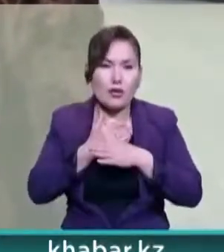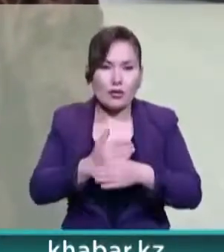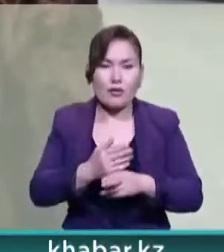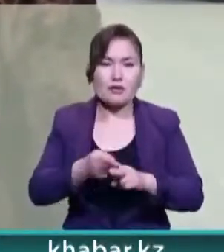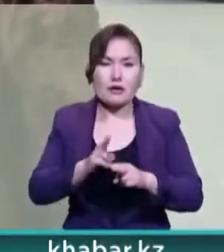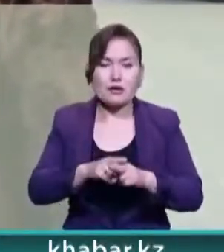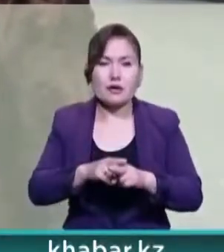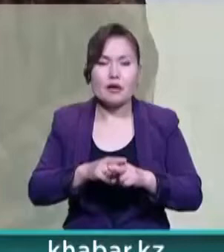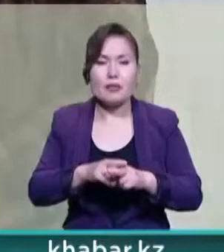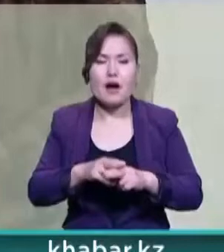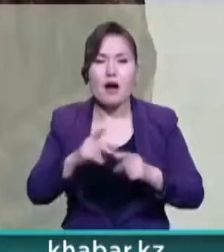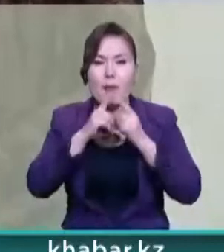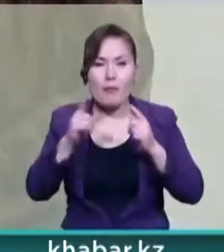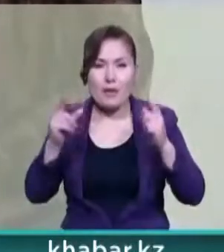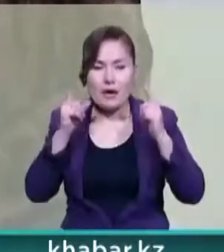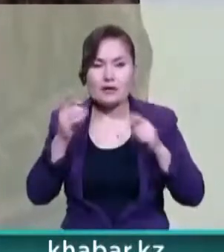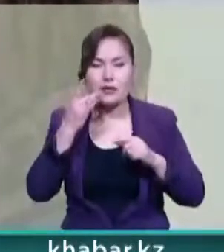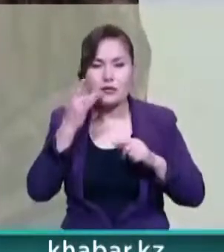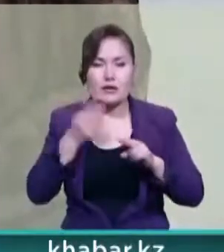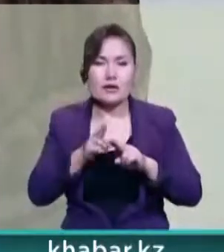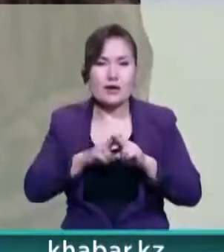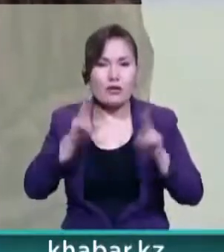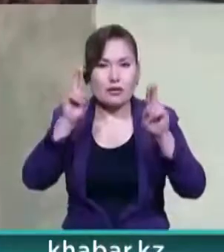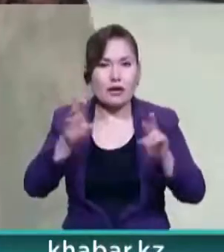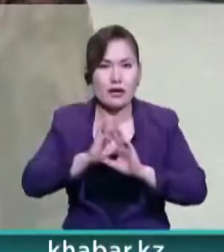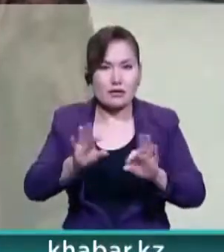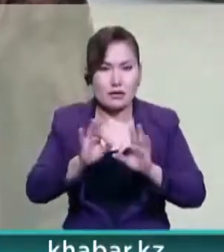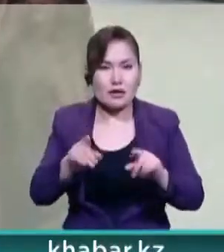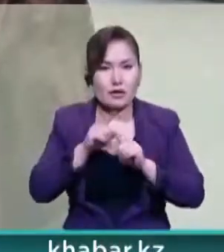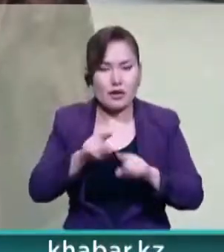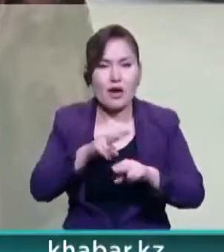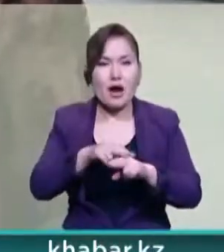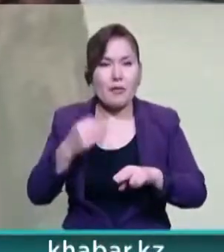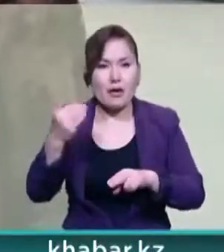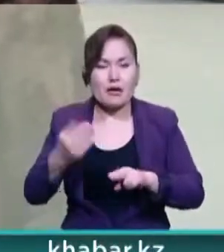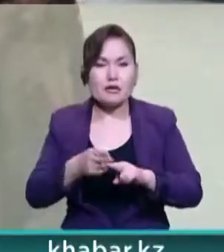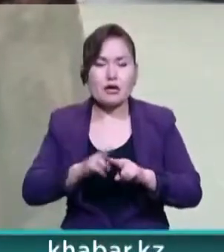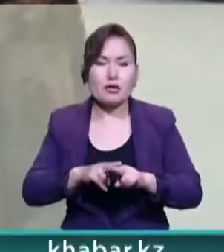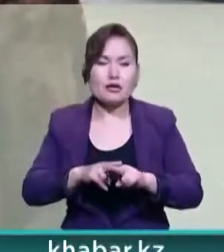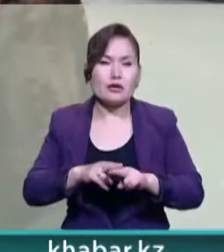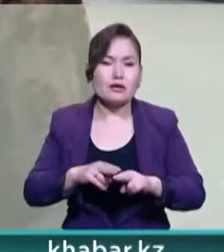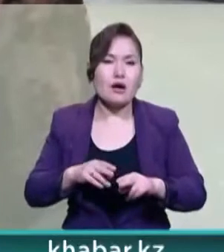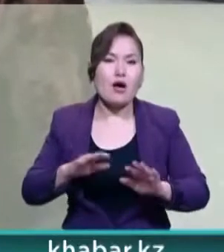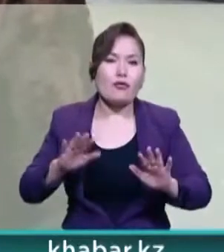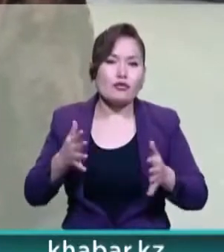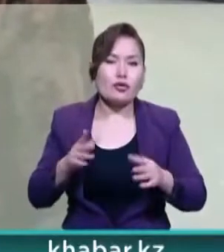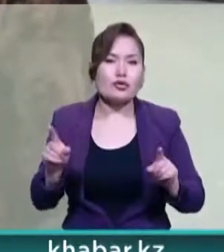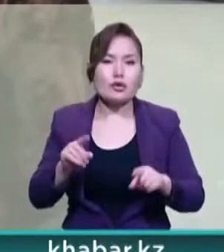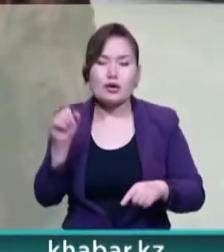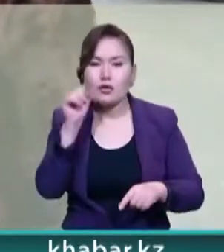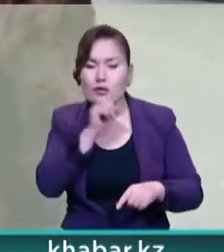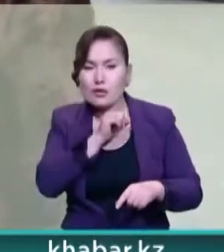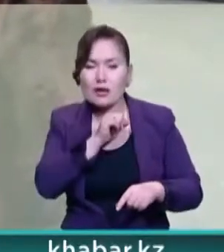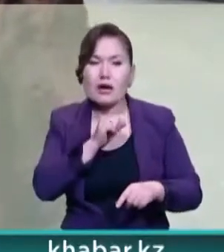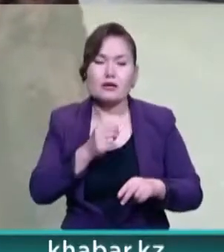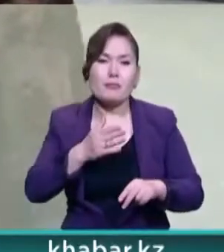жүргендерді ұстап, үйге кіргізіп, қорада свет болмаса, бәрін осы учасковыйларға біз немізді айтамыз, жалобымызды.